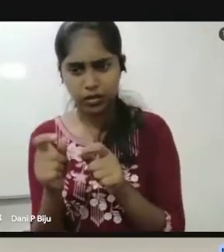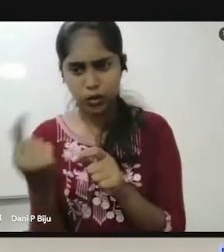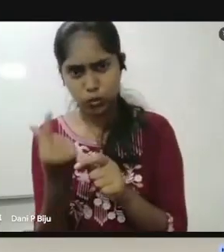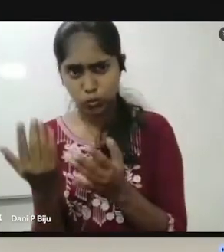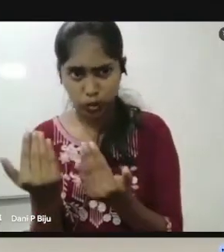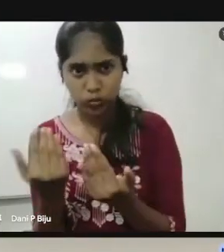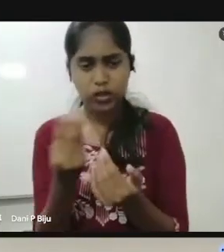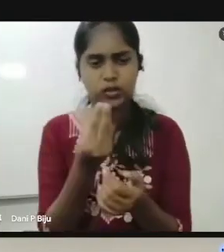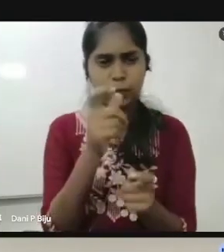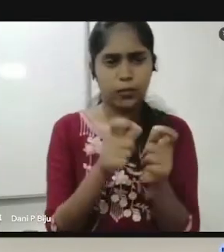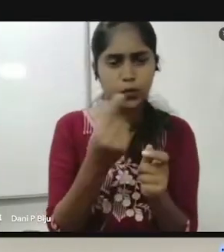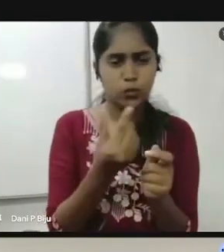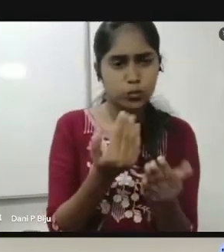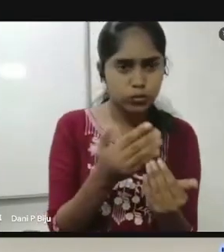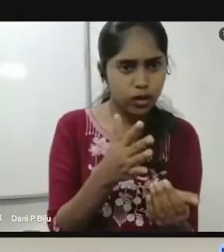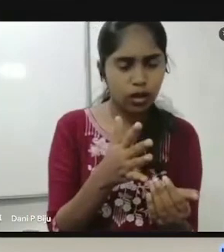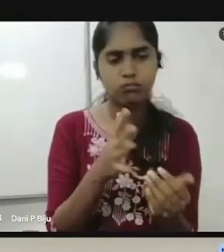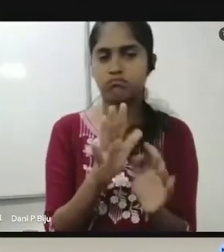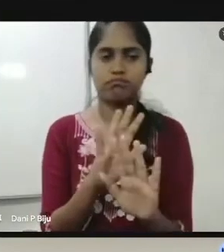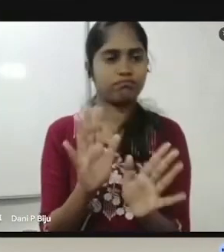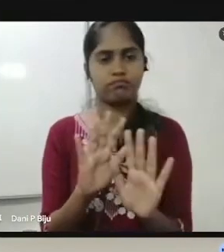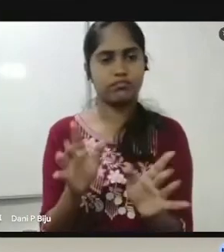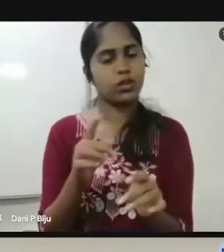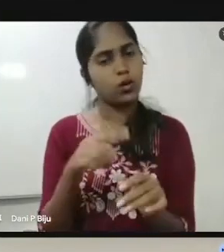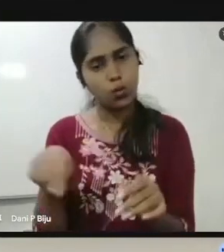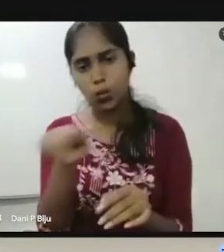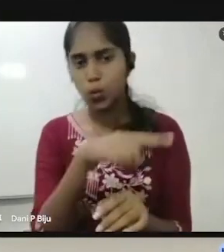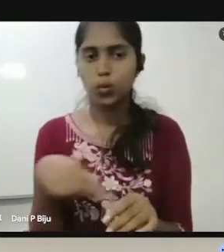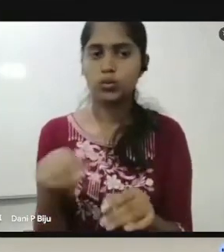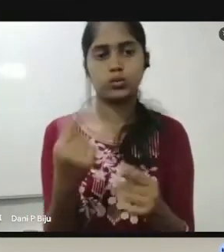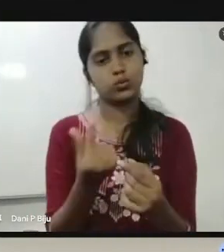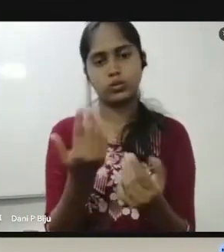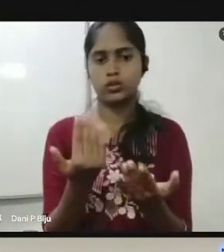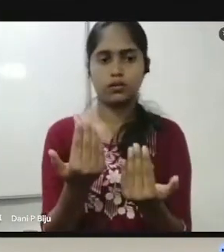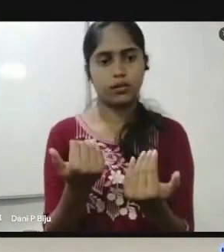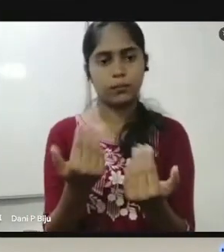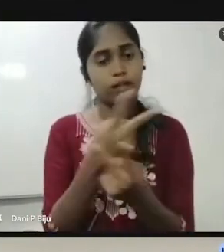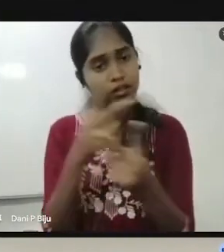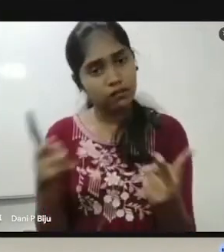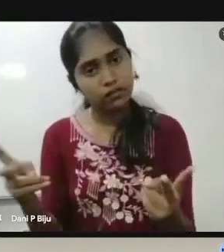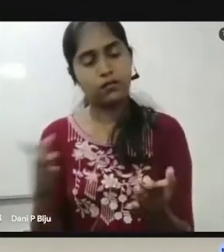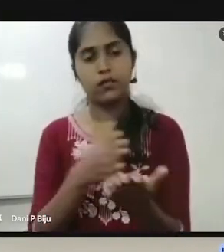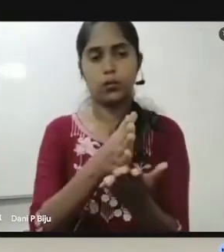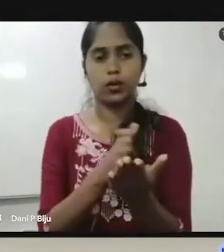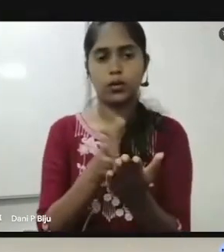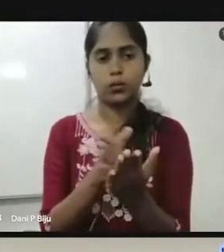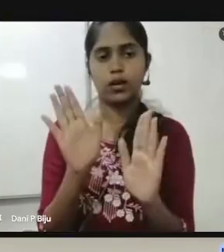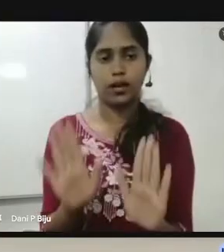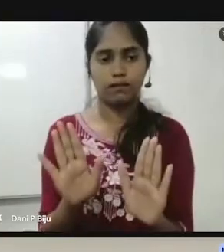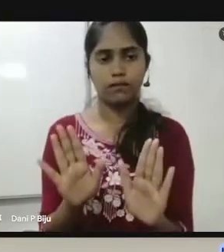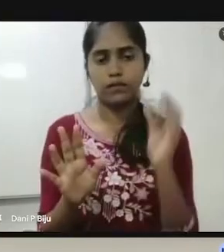എല്ലാവർക്കും എല്ലാ ടൈപ്പും ചിലപ്പോൾ പറ്റില്ലായിരിക്കും. ഇപ്പൊ നമ്മൾ പല ടൈപ്പ് ഓഫ് AC പറഞ്ഞു, പല വിവിധ തരത്തിലുള്ളത് പറഞ്ഞു. ചിലപ്പോൾ എല്ലാവർക്കും എല്ലാം പറ്റത്തില്ലായിരിക്കും,